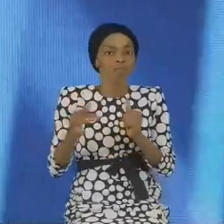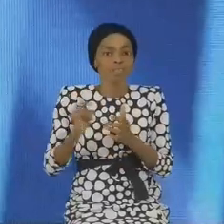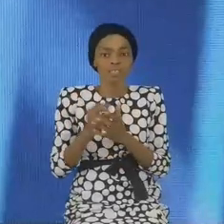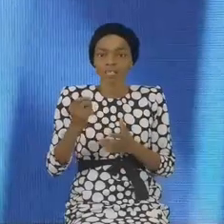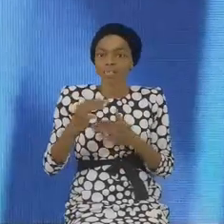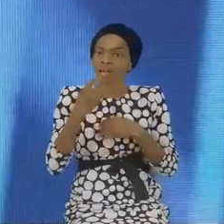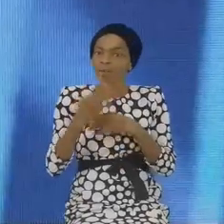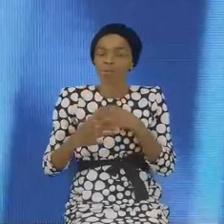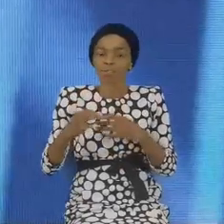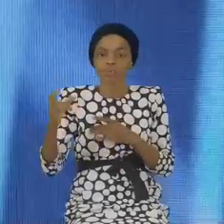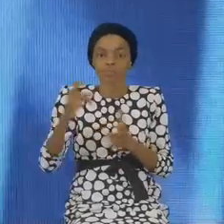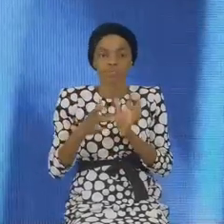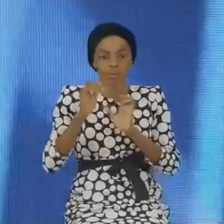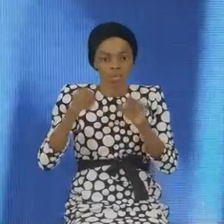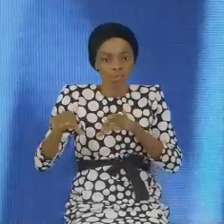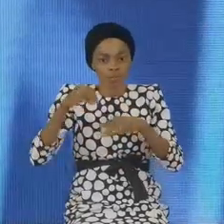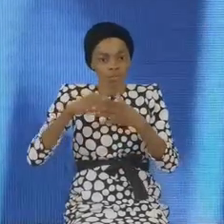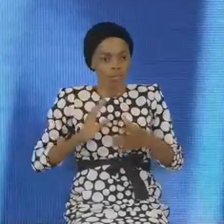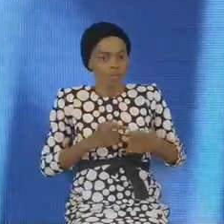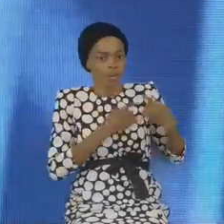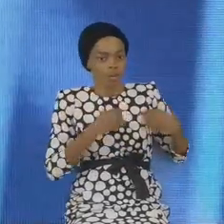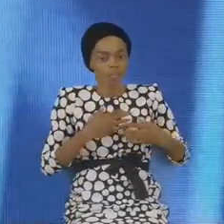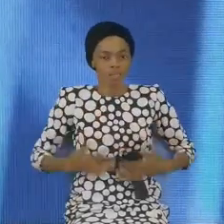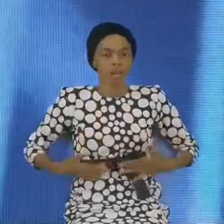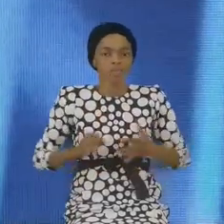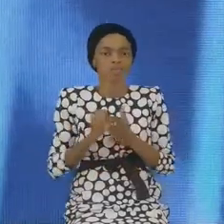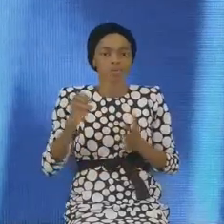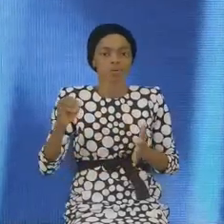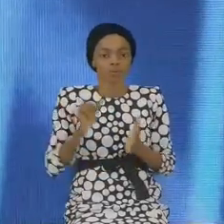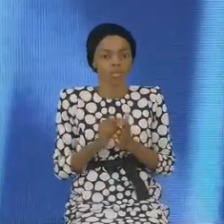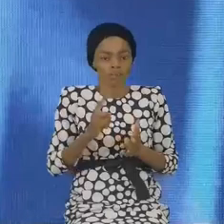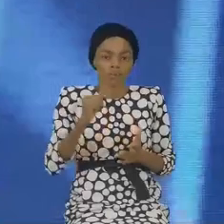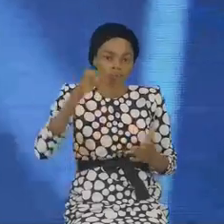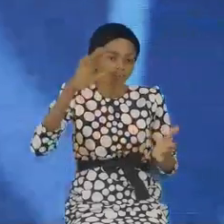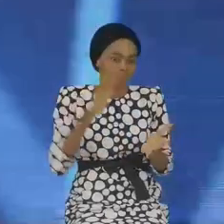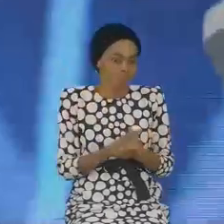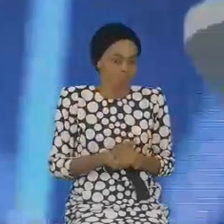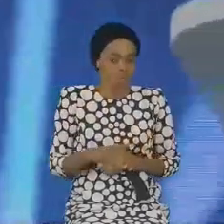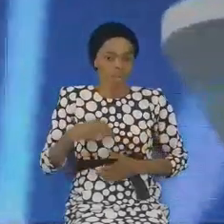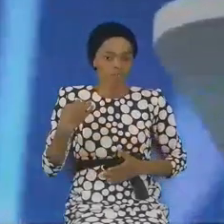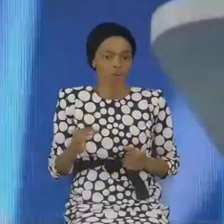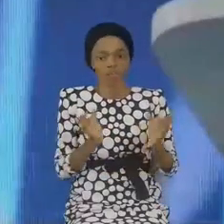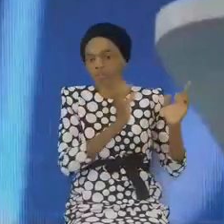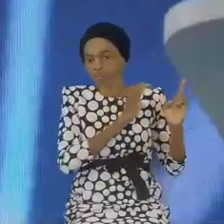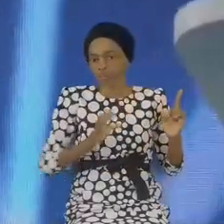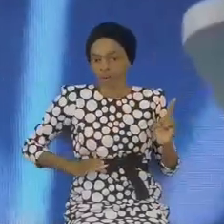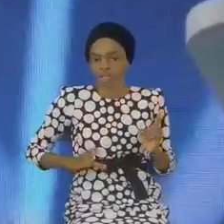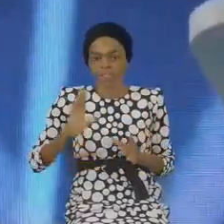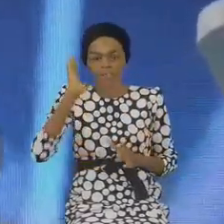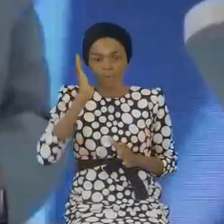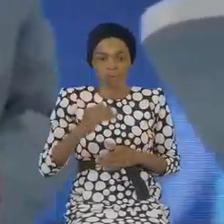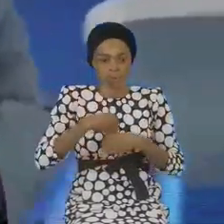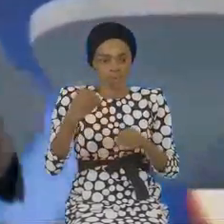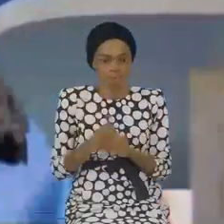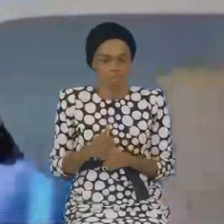et dans nos vies afin que l'épouse de Christ se prépare. Verset 8, et il lui a été